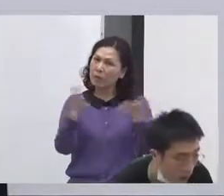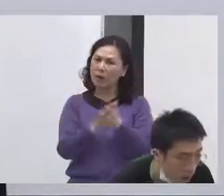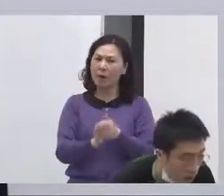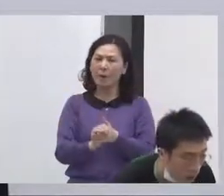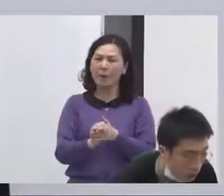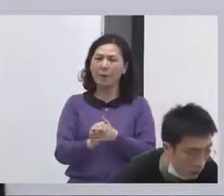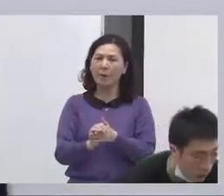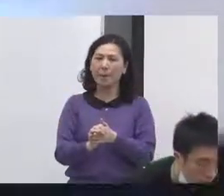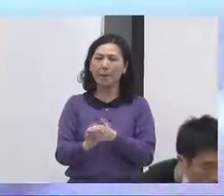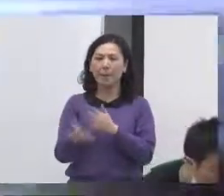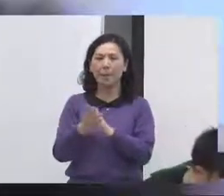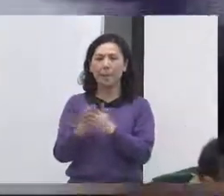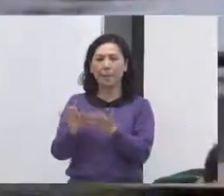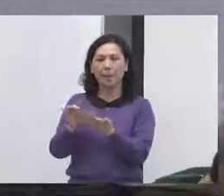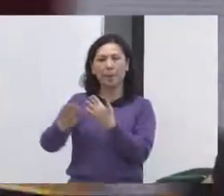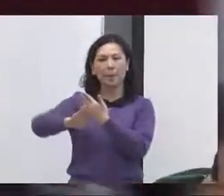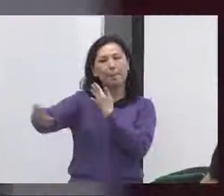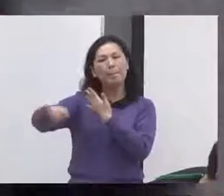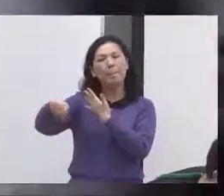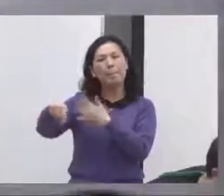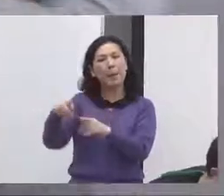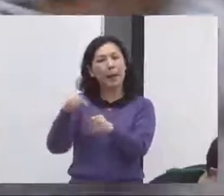嗯，